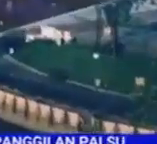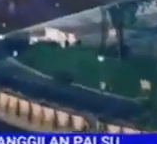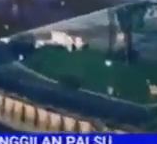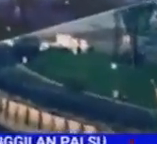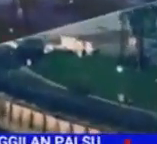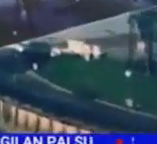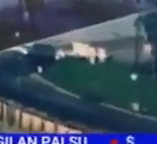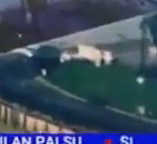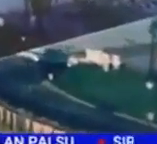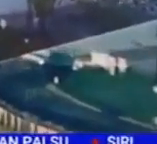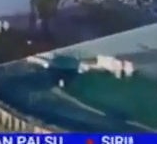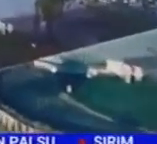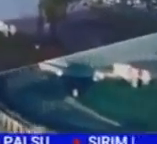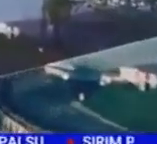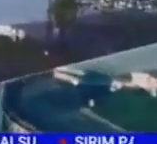Hai